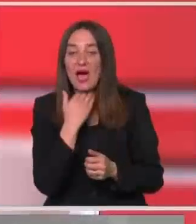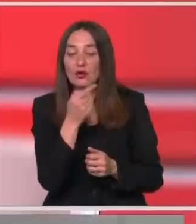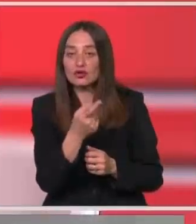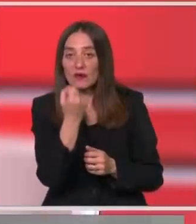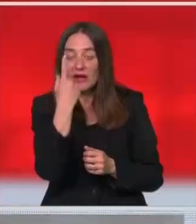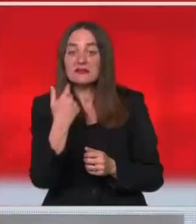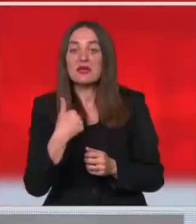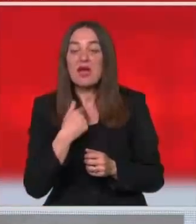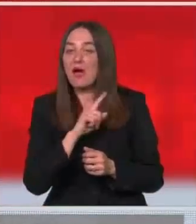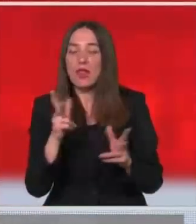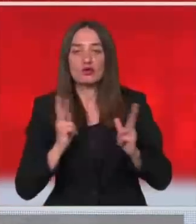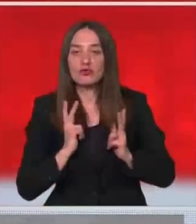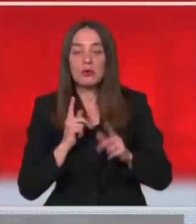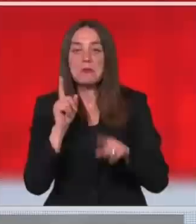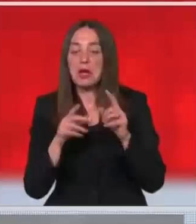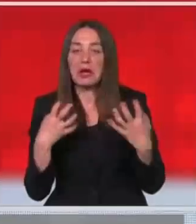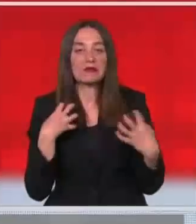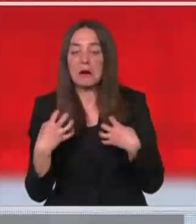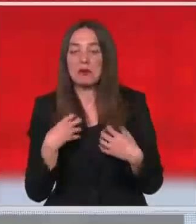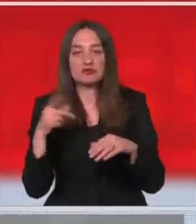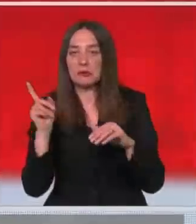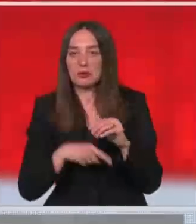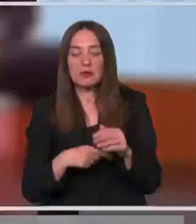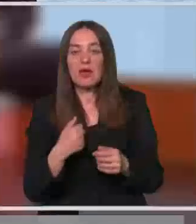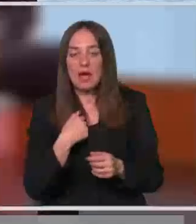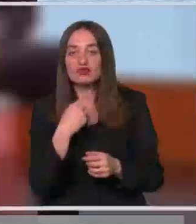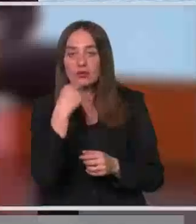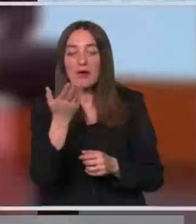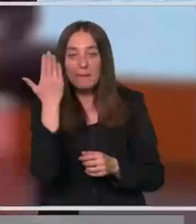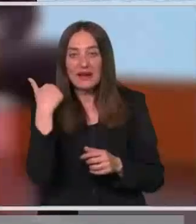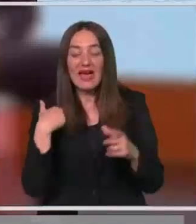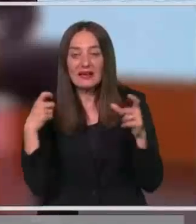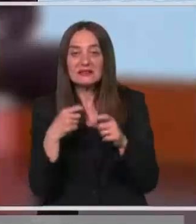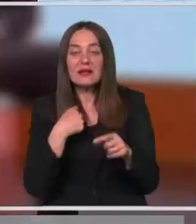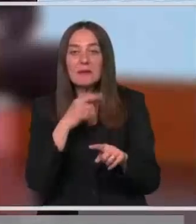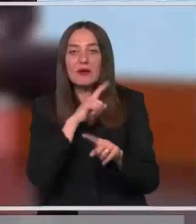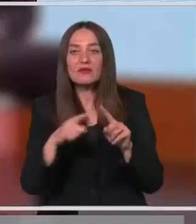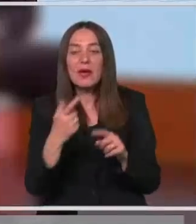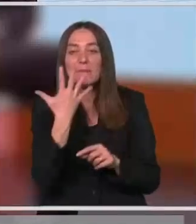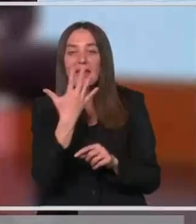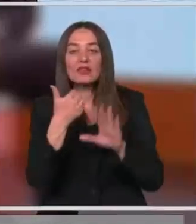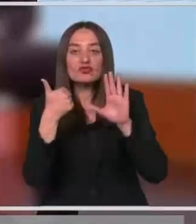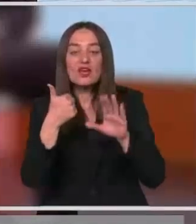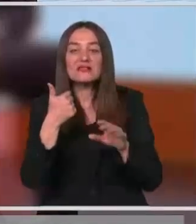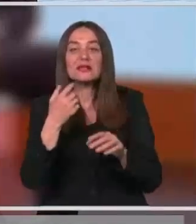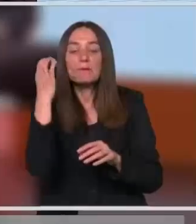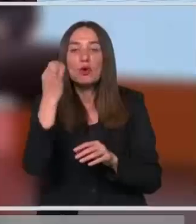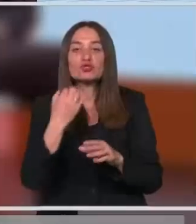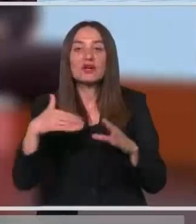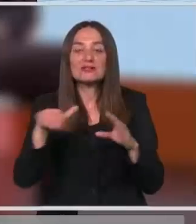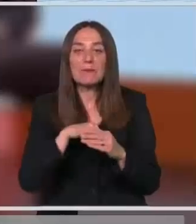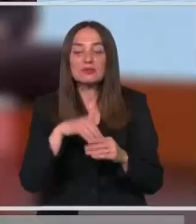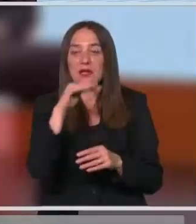desi, ja ne očekujem neka dramatičnija otpuštenja. Ja ću govoriti, nama je pre krize falilo cirka 5-6% zaposlenih na